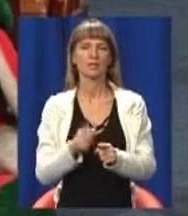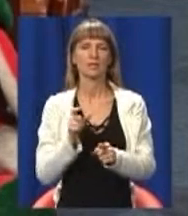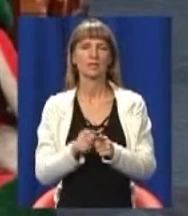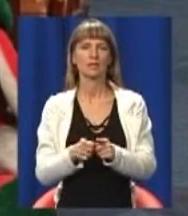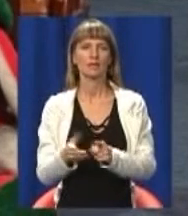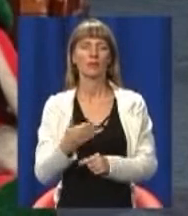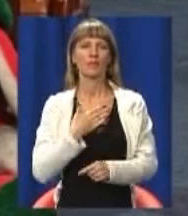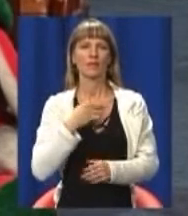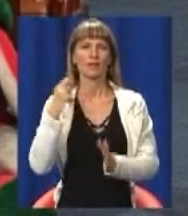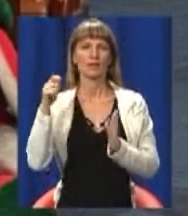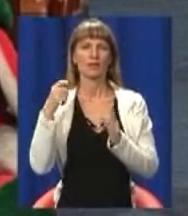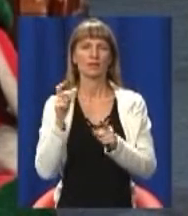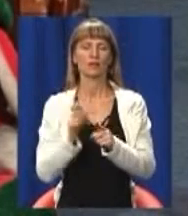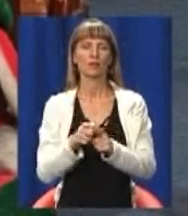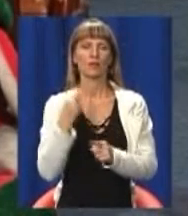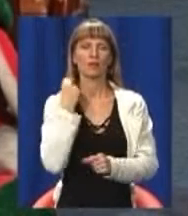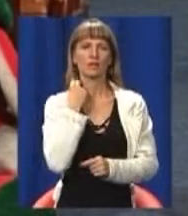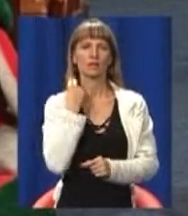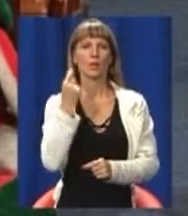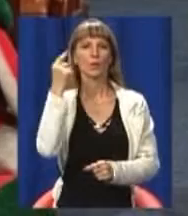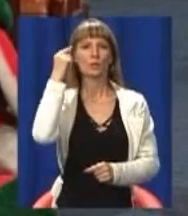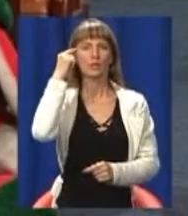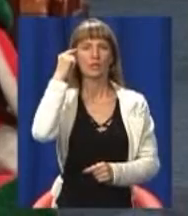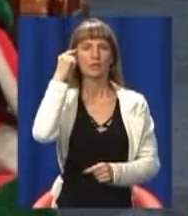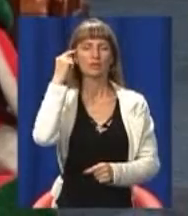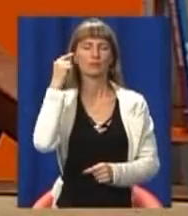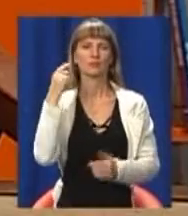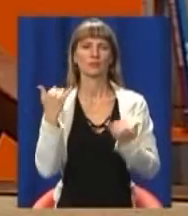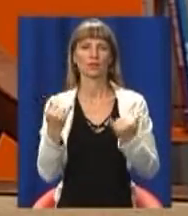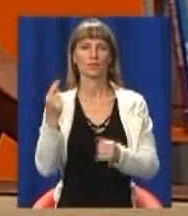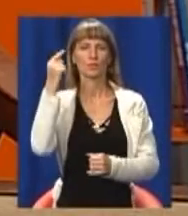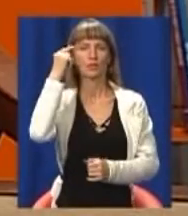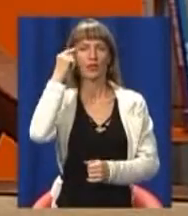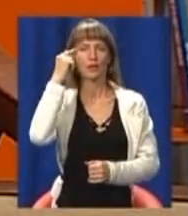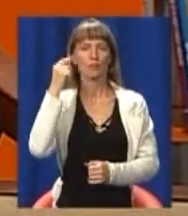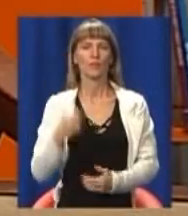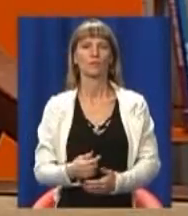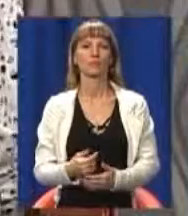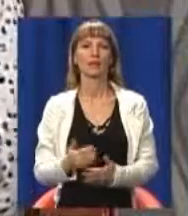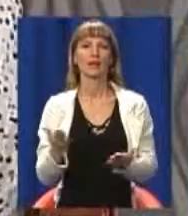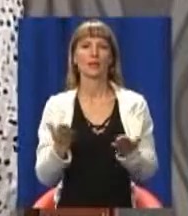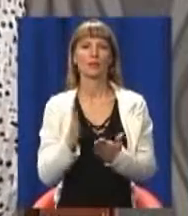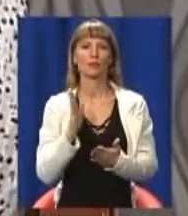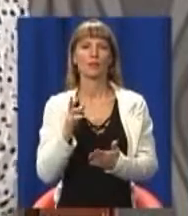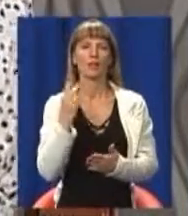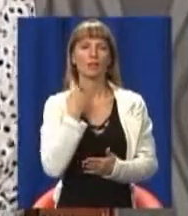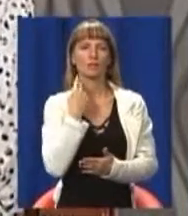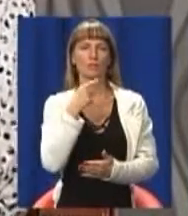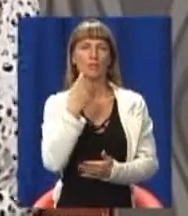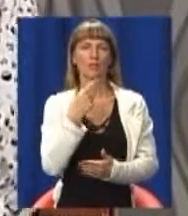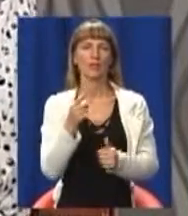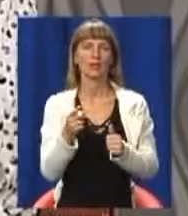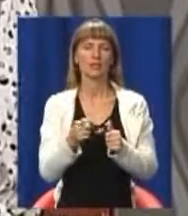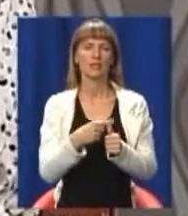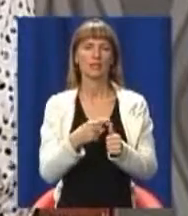ми в нашому відеословнику англійському дізнаємося, зараз дізнаємося, як буде на англійській мові